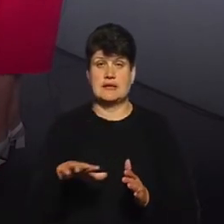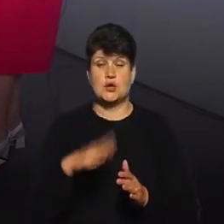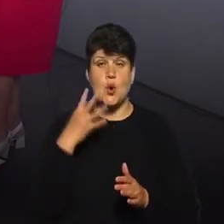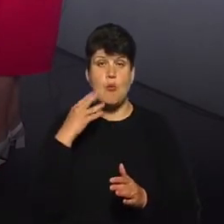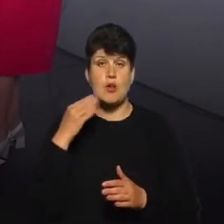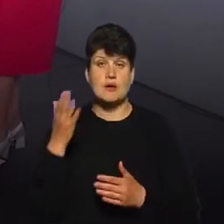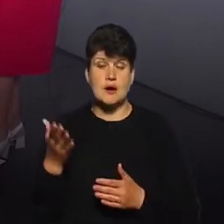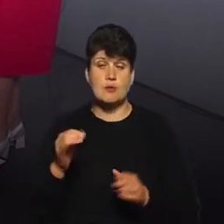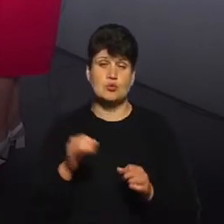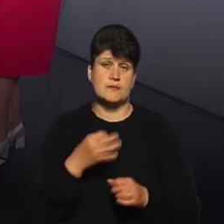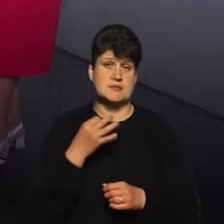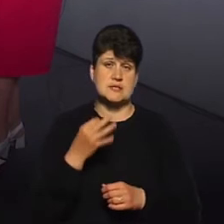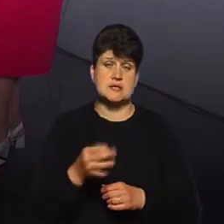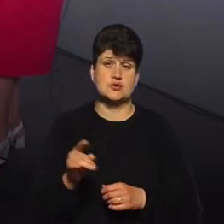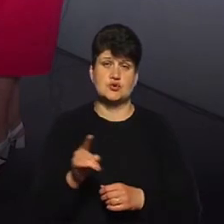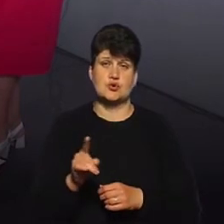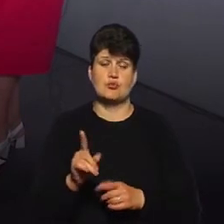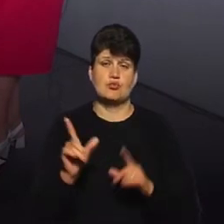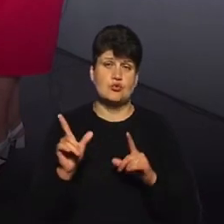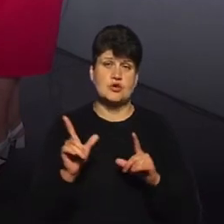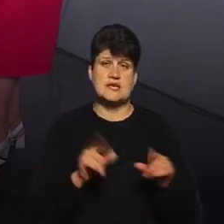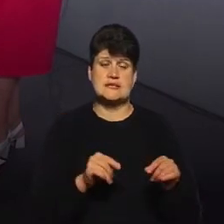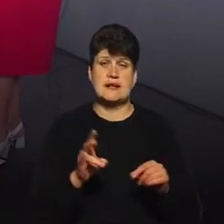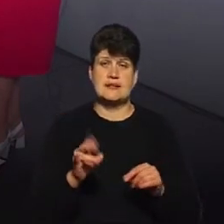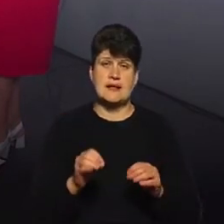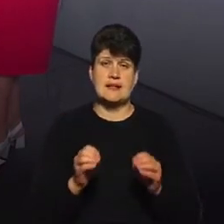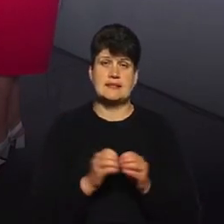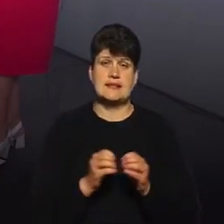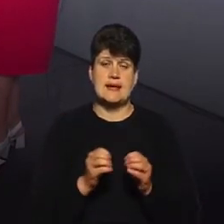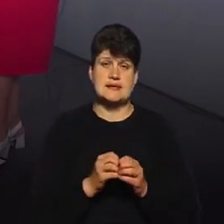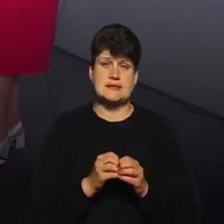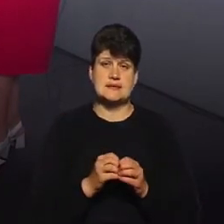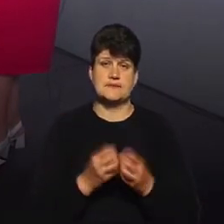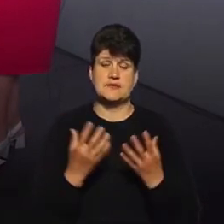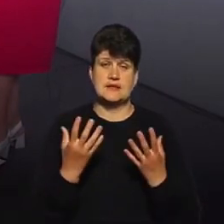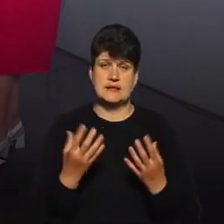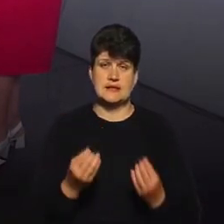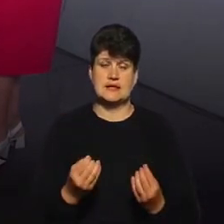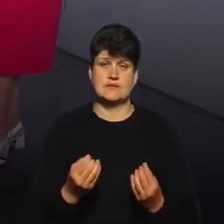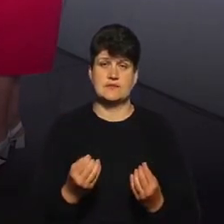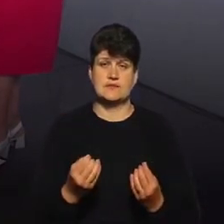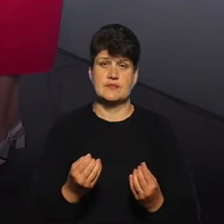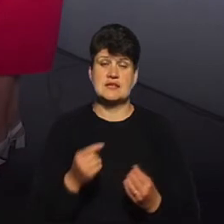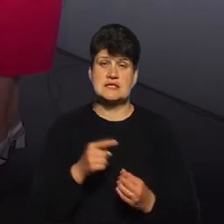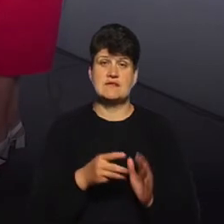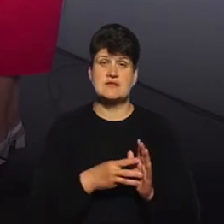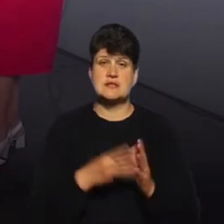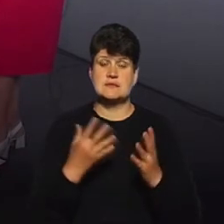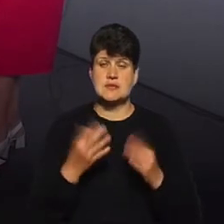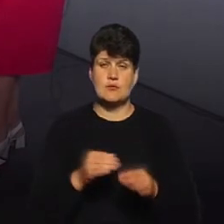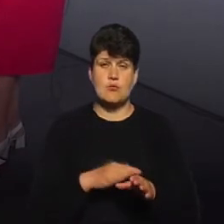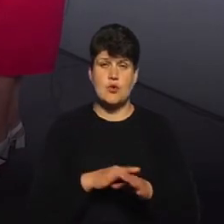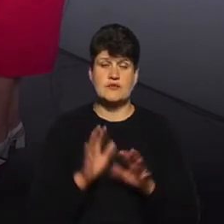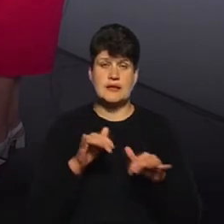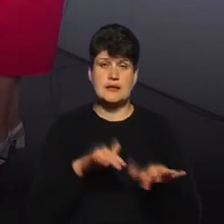що поїздка на 10 днів календарних, із них 8 днів повних на морі, для сім'ї із 3